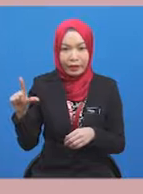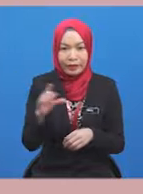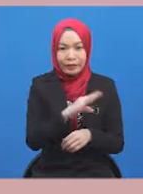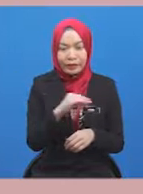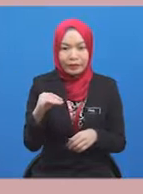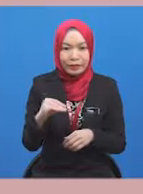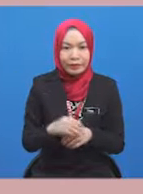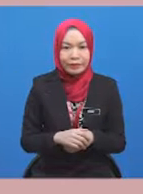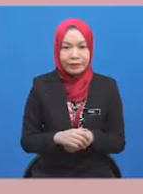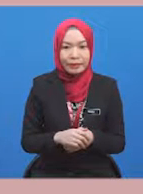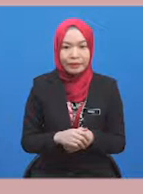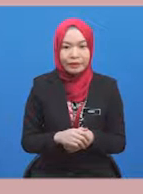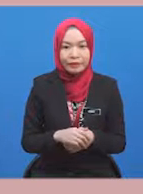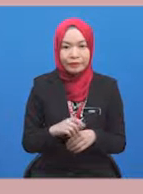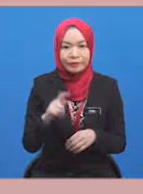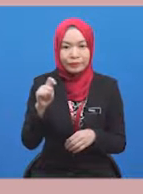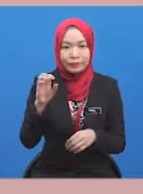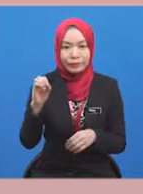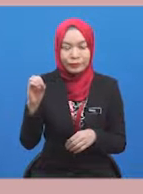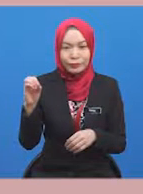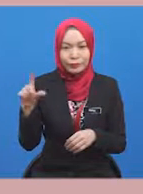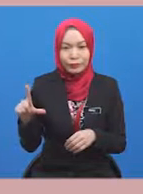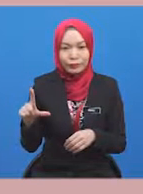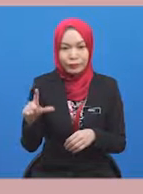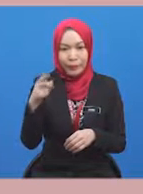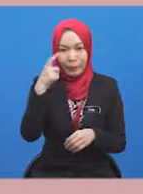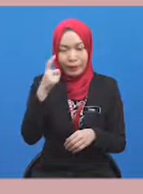Gradient dan Gradient Tool.